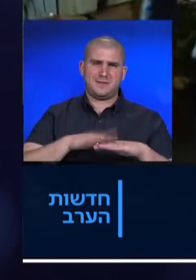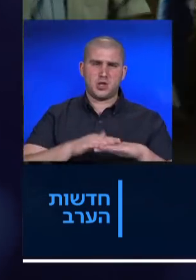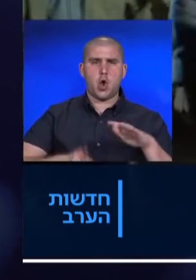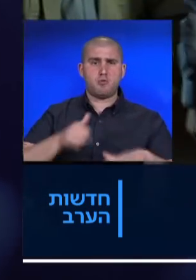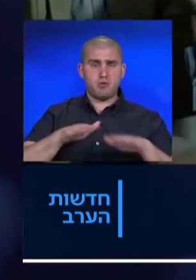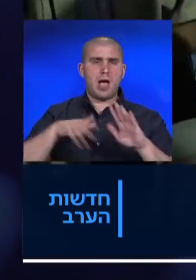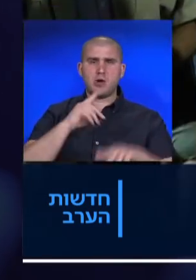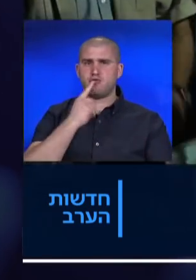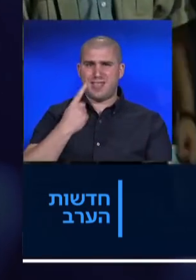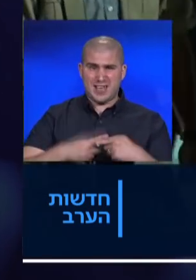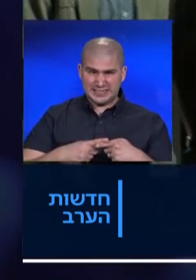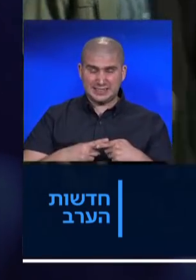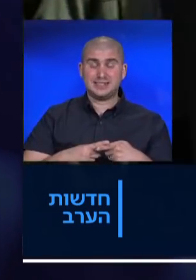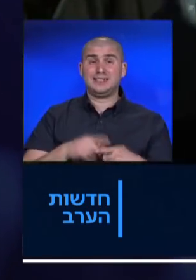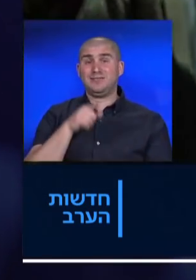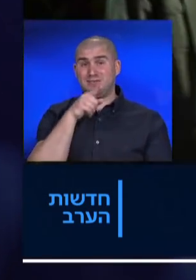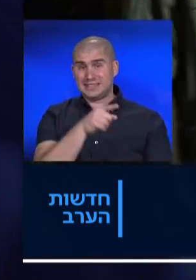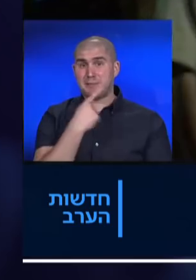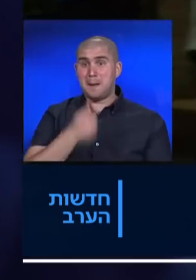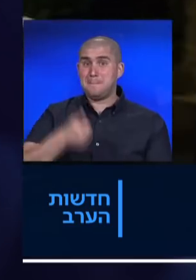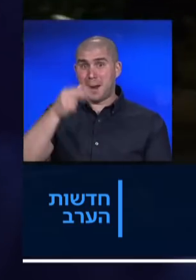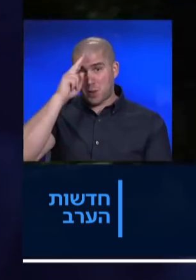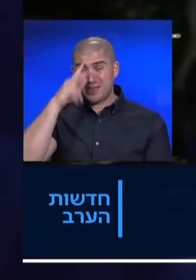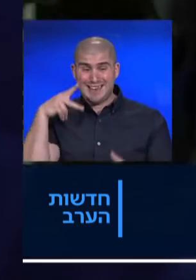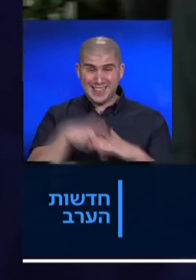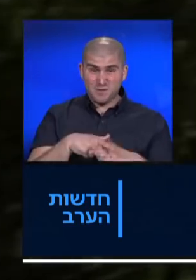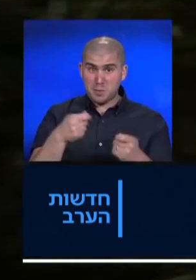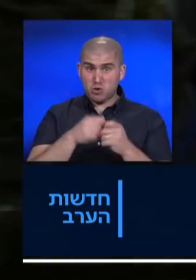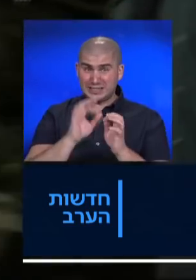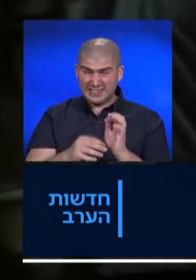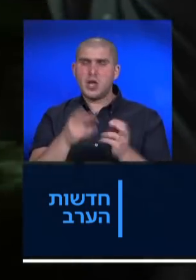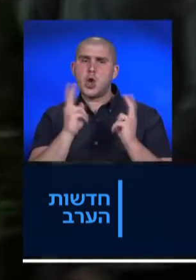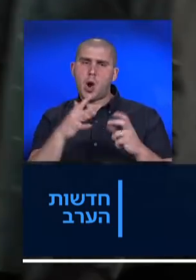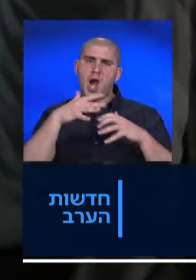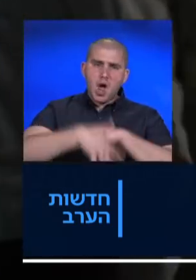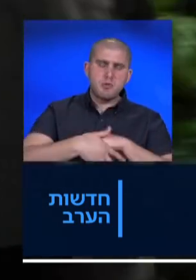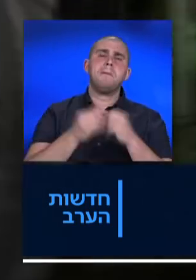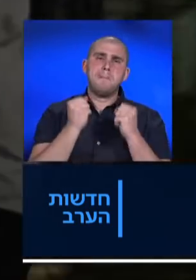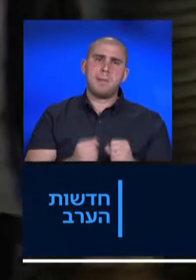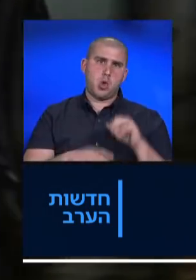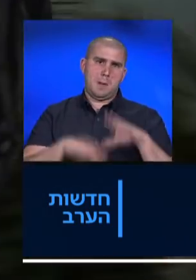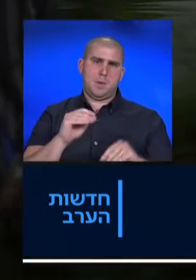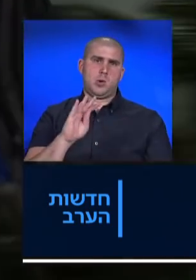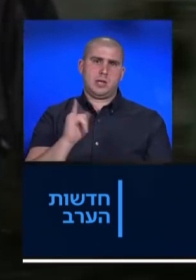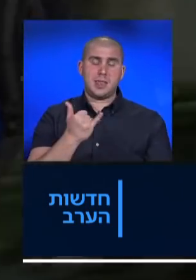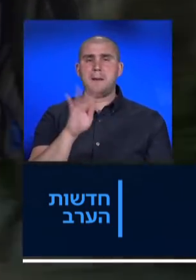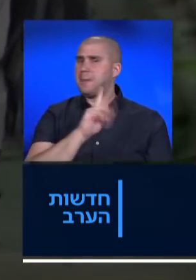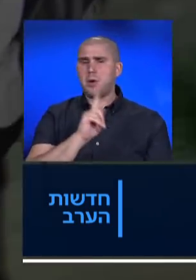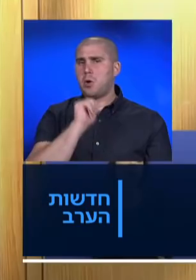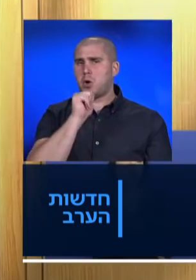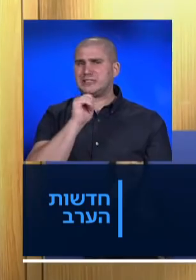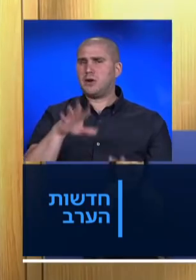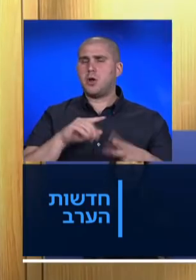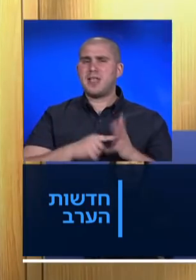וחצי. ועל כך אומר לי בכיר בליכוד, התערבות בסעיף הזה תוביל בוודאות לבחירות. נתניהו לא מתכוון לעשות